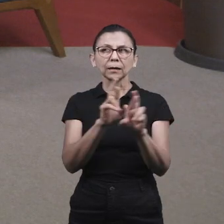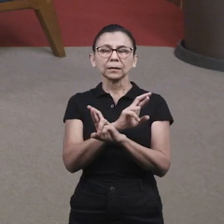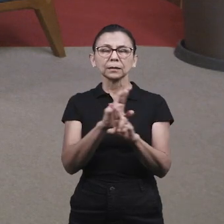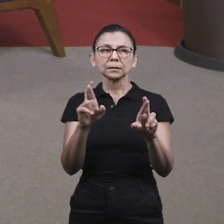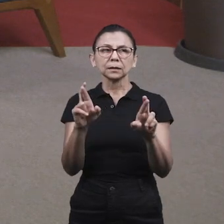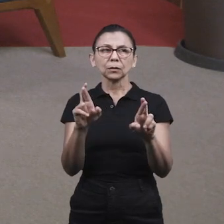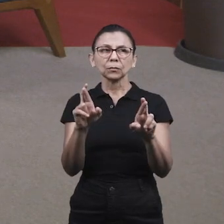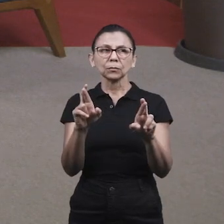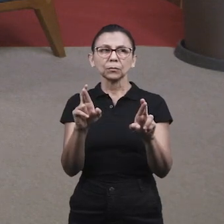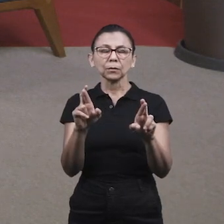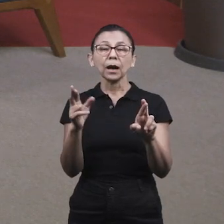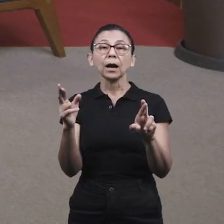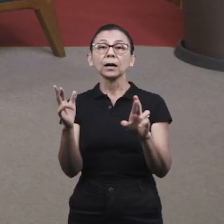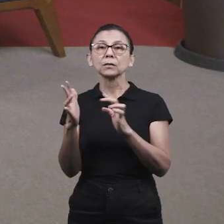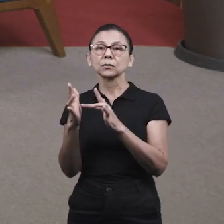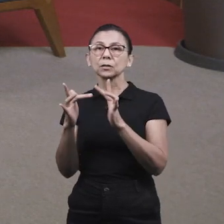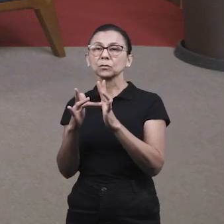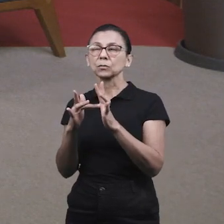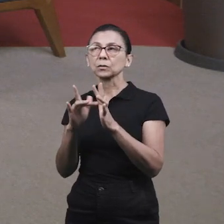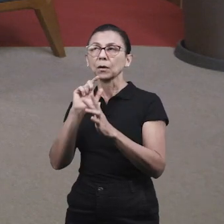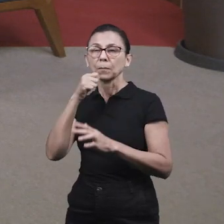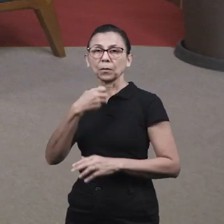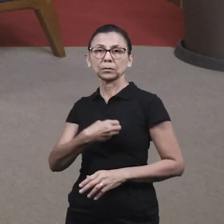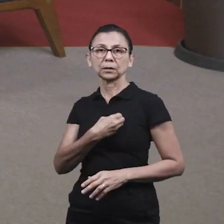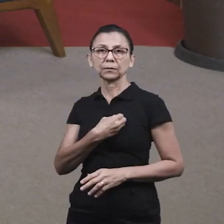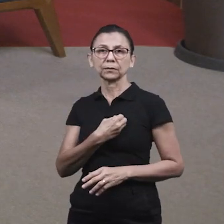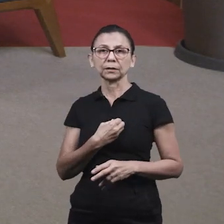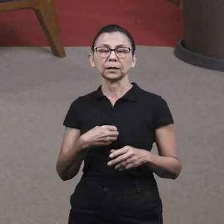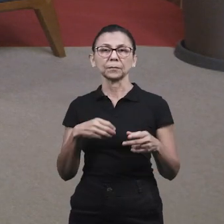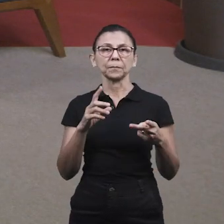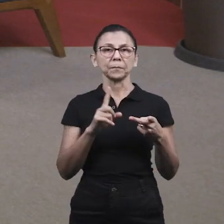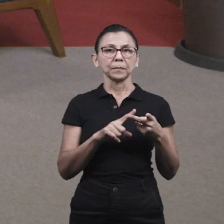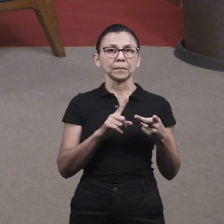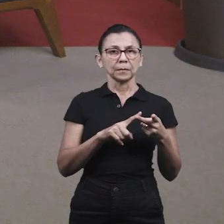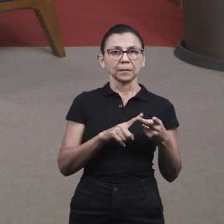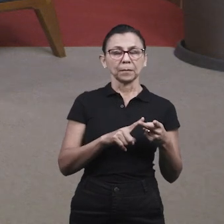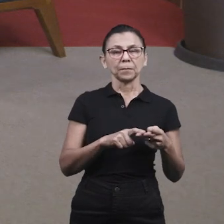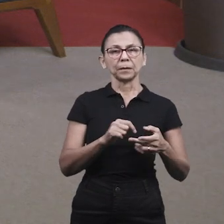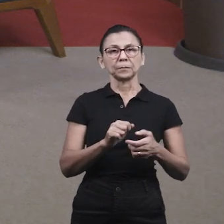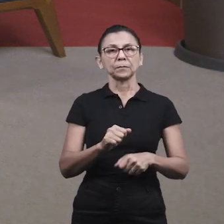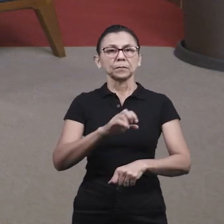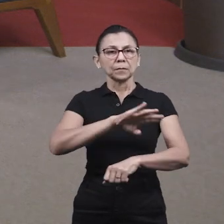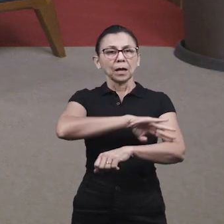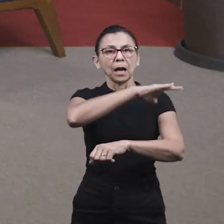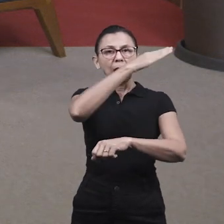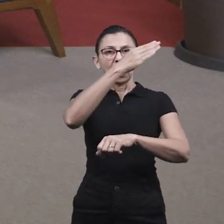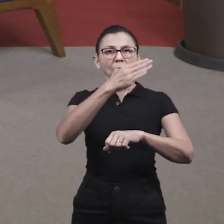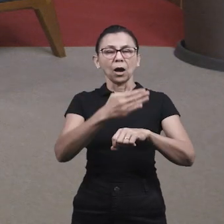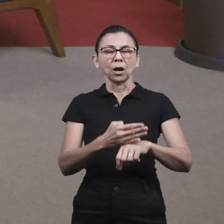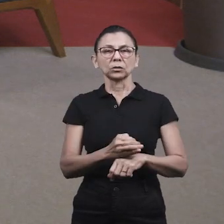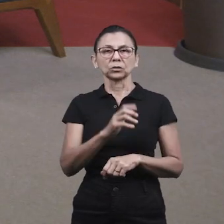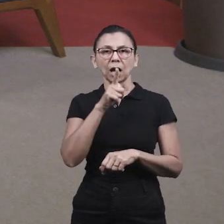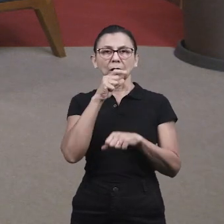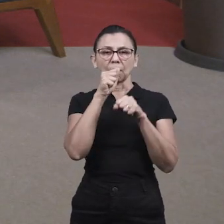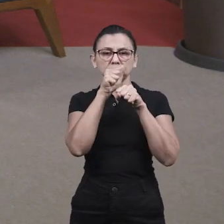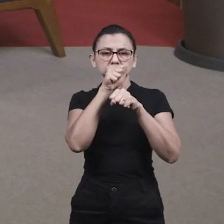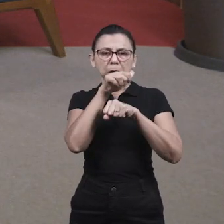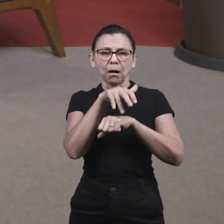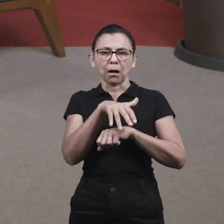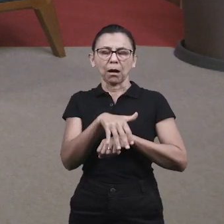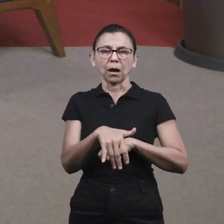exemple, la manne qui est tombée du ciel pour nourrir, Jésus est le pain de la vie. Je suis le pain de la vie.